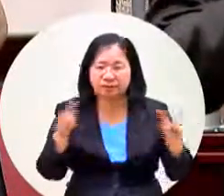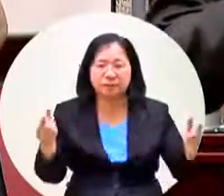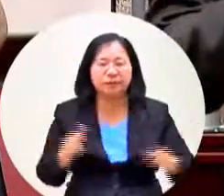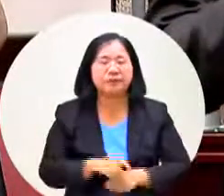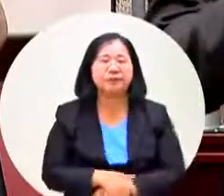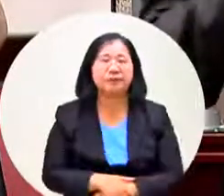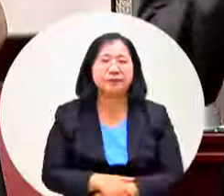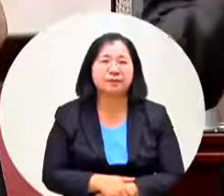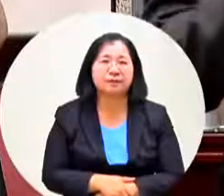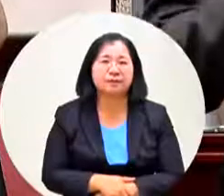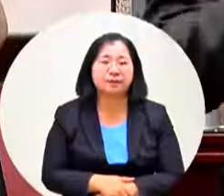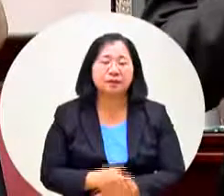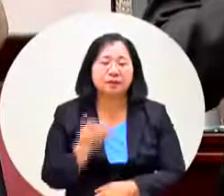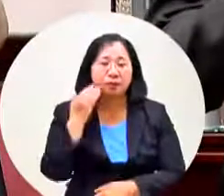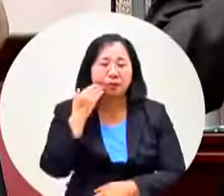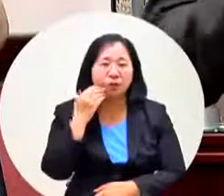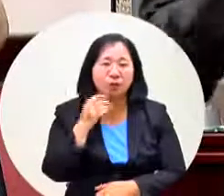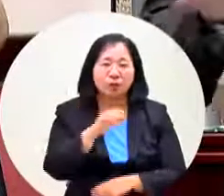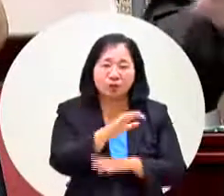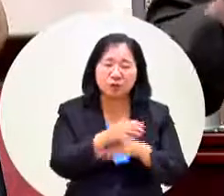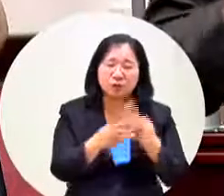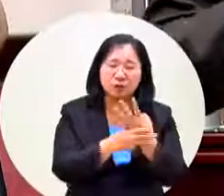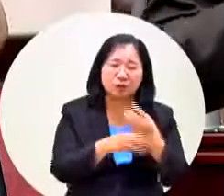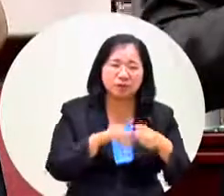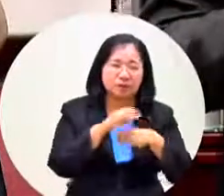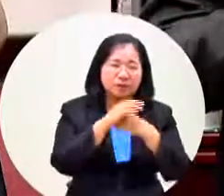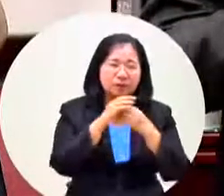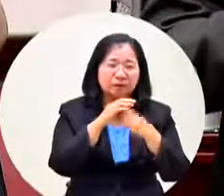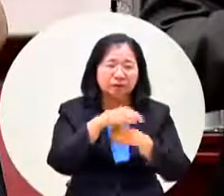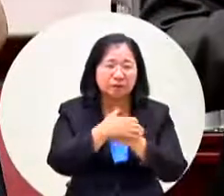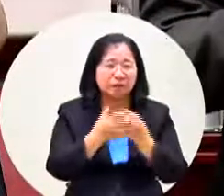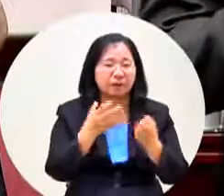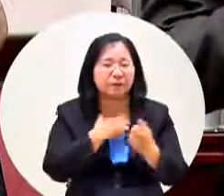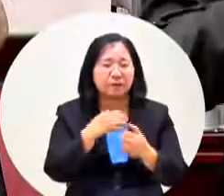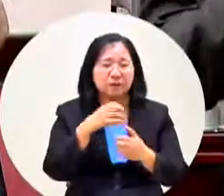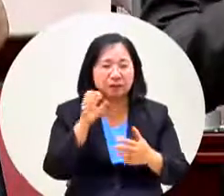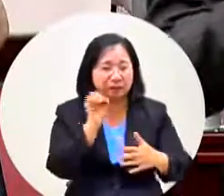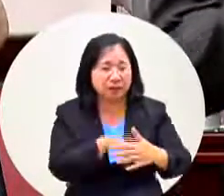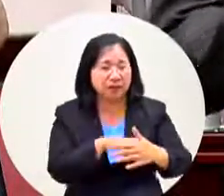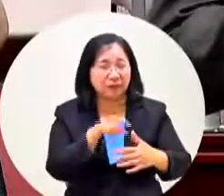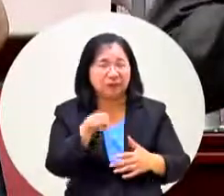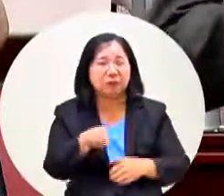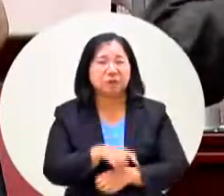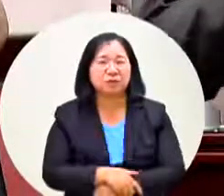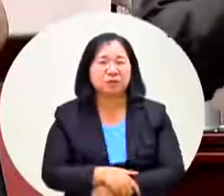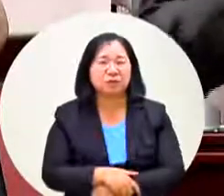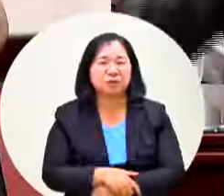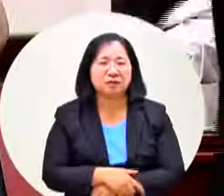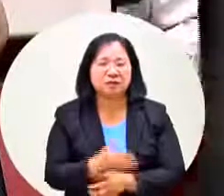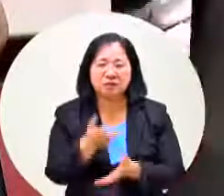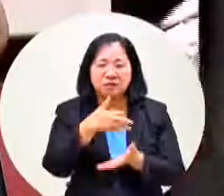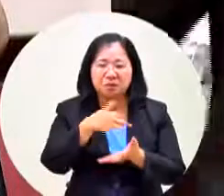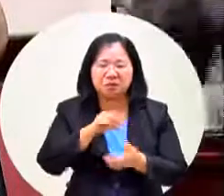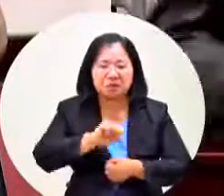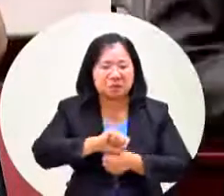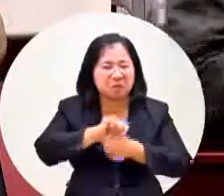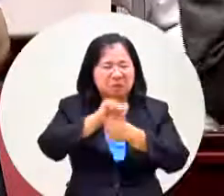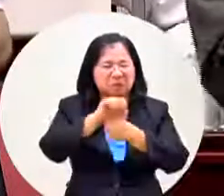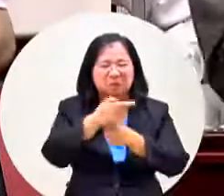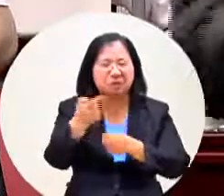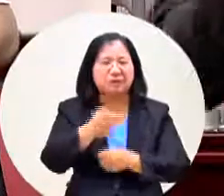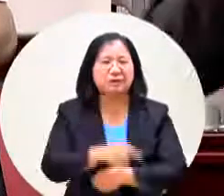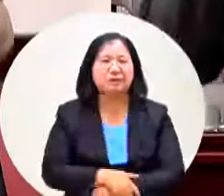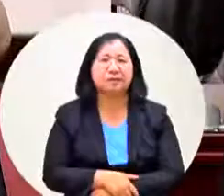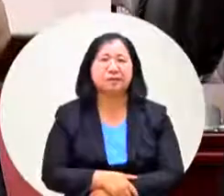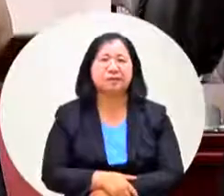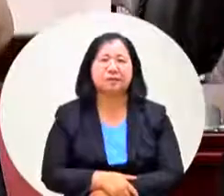下报告。啊，咱市内面其实的重点一直拢坑咧，就是讲咱要做安全的农业，甲产销的这个努力一部分。所以，